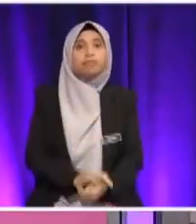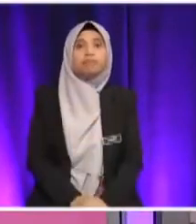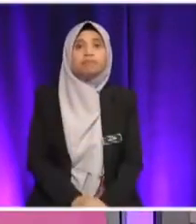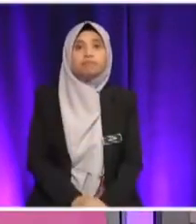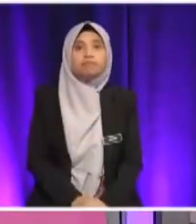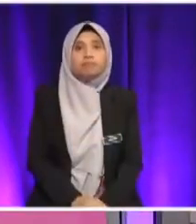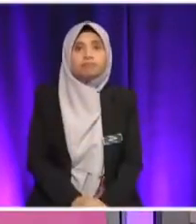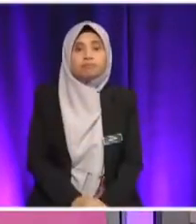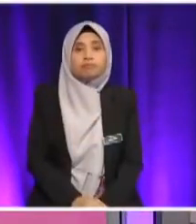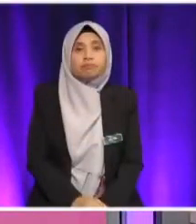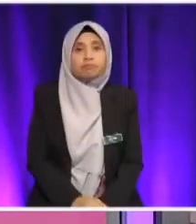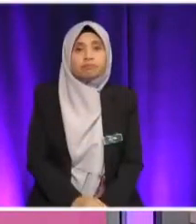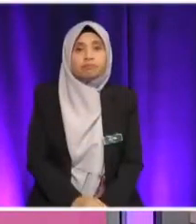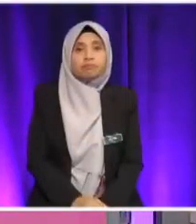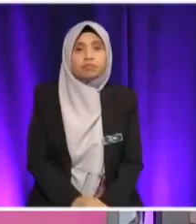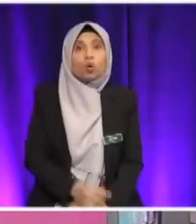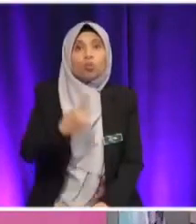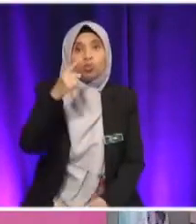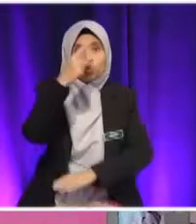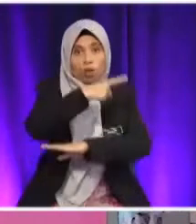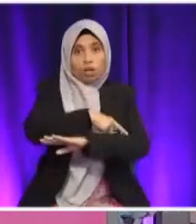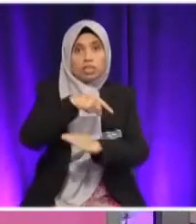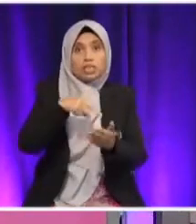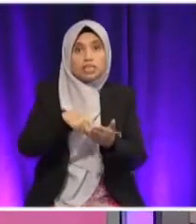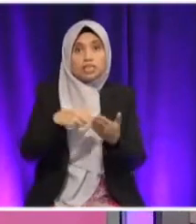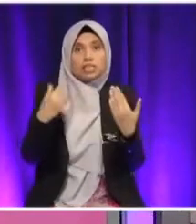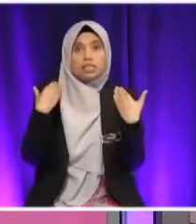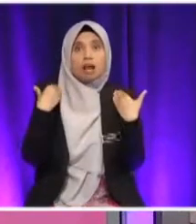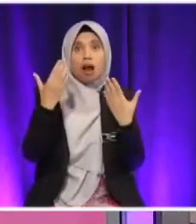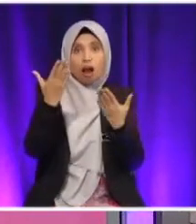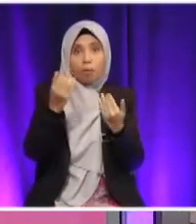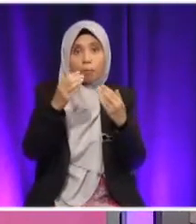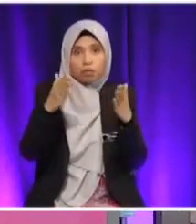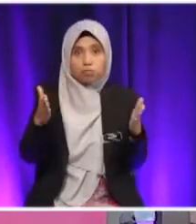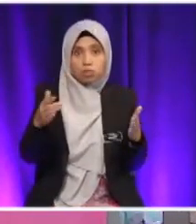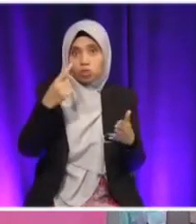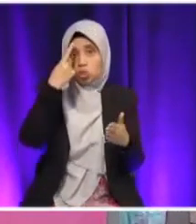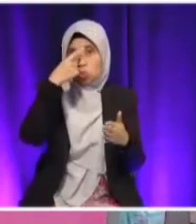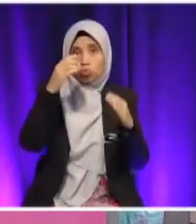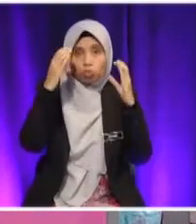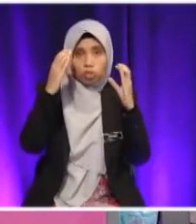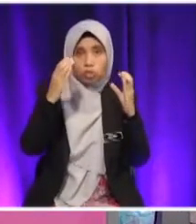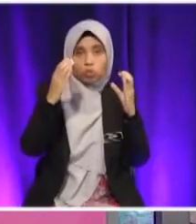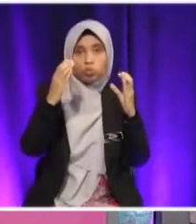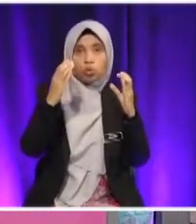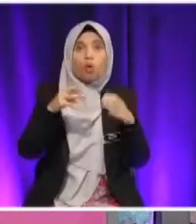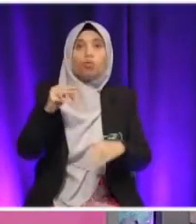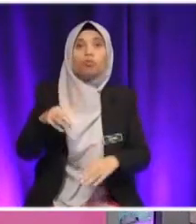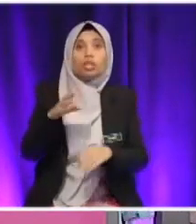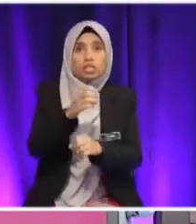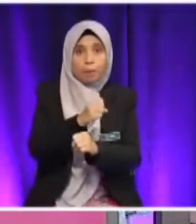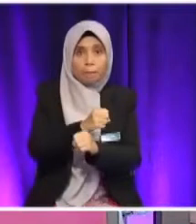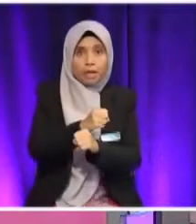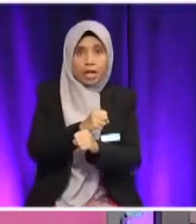kasih banyak-banyak sound jadi untuk hari ini adalah harapan Bos saya Saya sangat berharap murid dapat